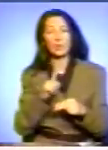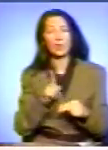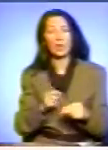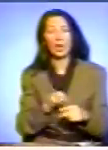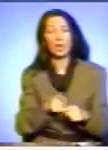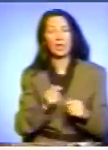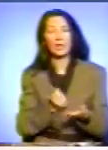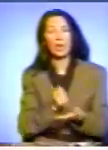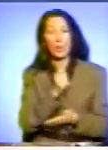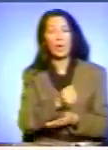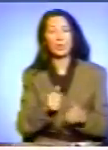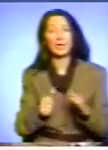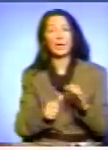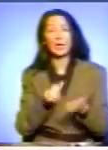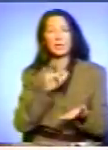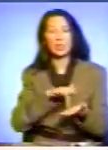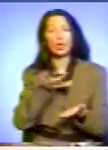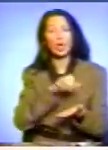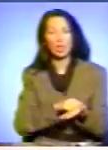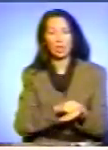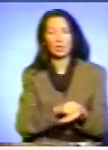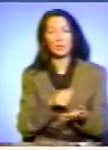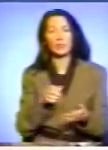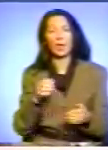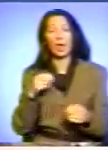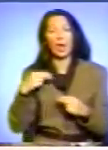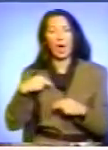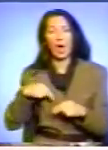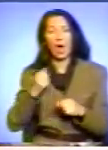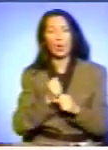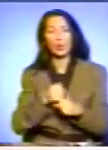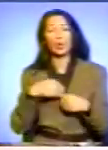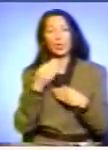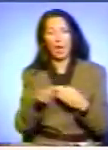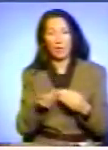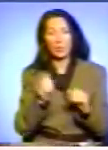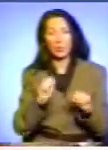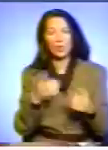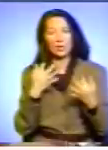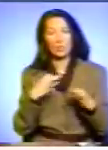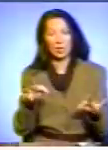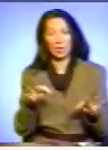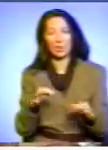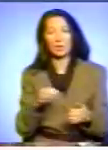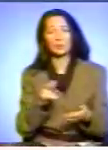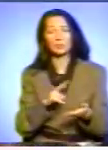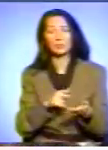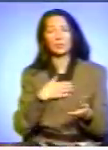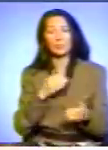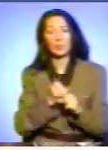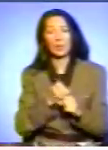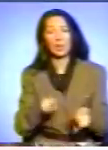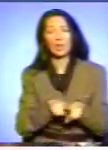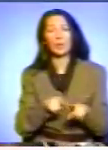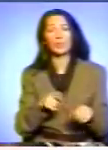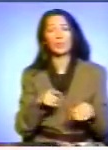за згодою сторін може звільнятися від обов'язку виплати заробітної плати у період стажування. Тобто ми зробили таким чином, що всіх